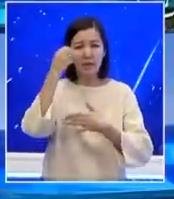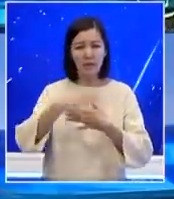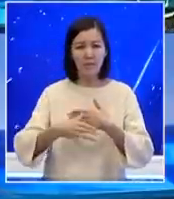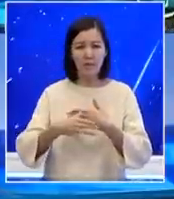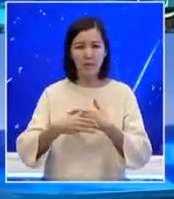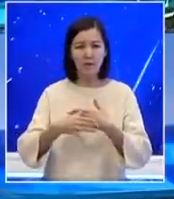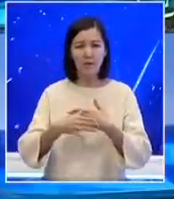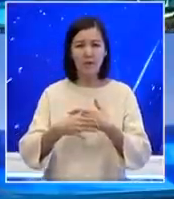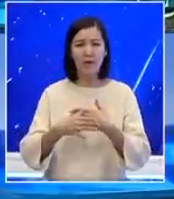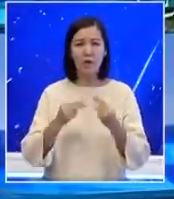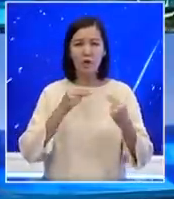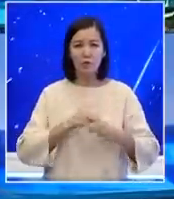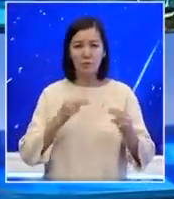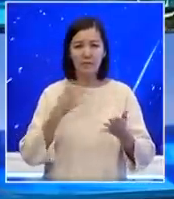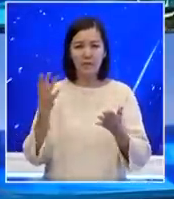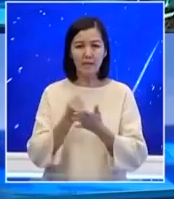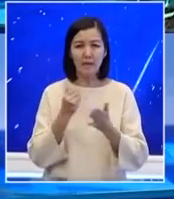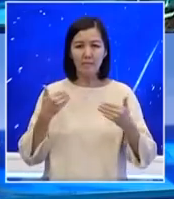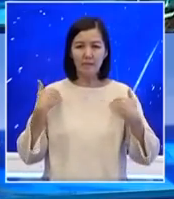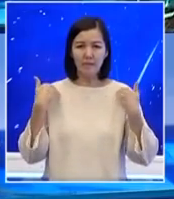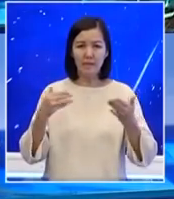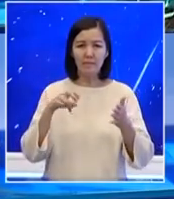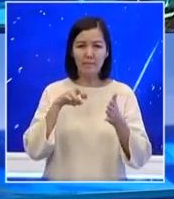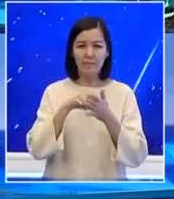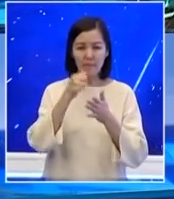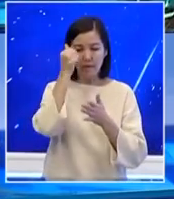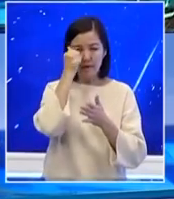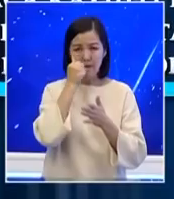ел игілігі жолындағы жұмыстарына табыс тілеп алғыс білдірді.